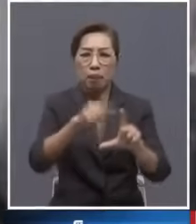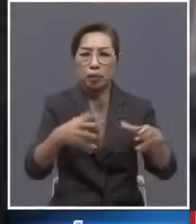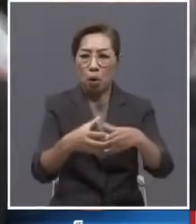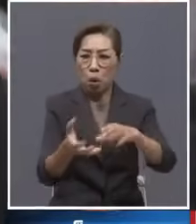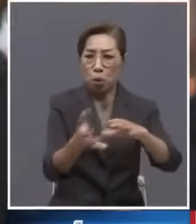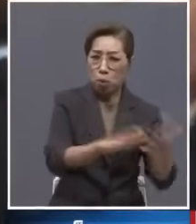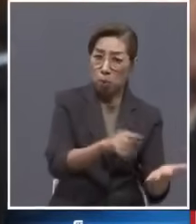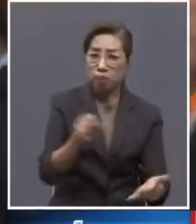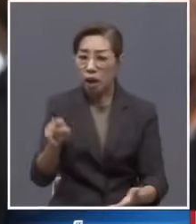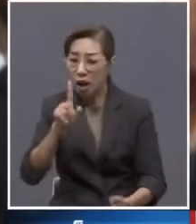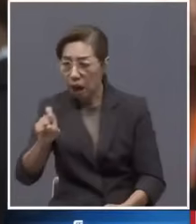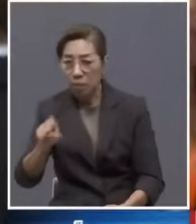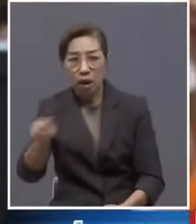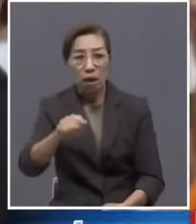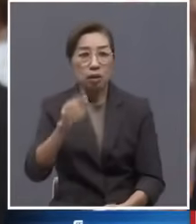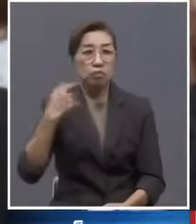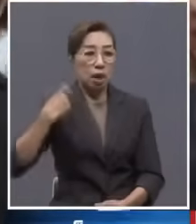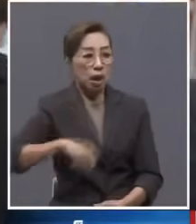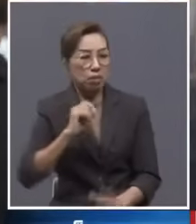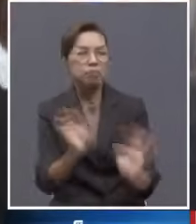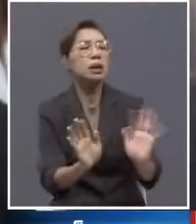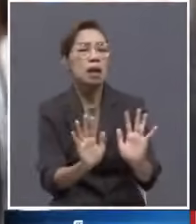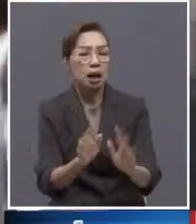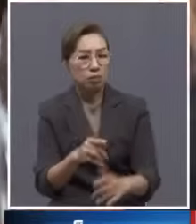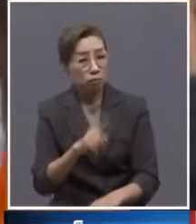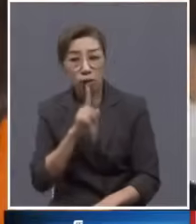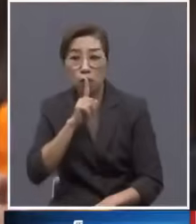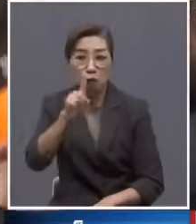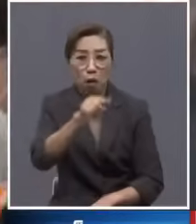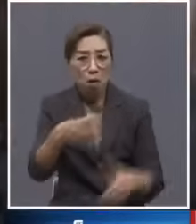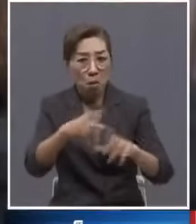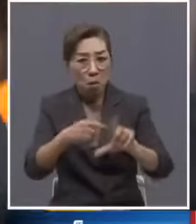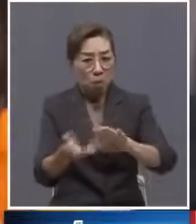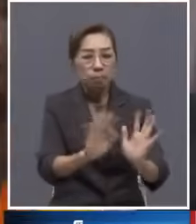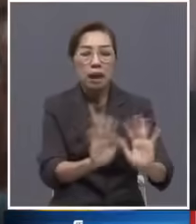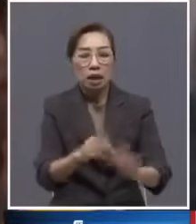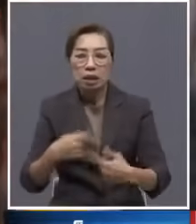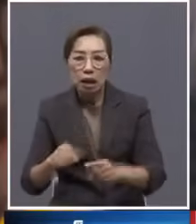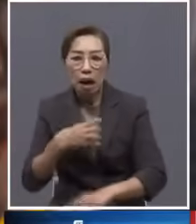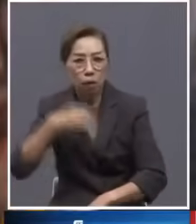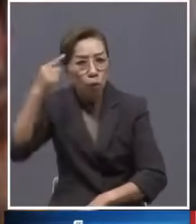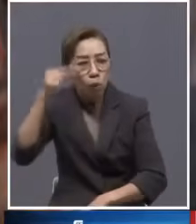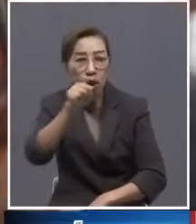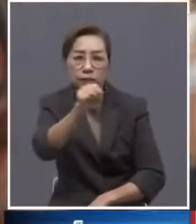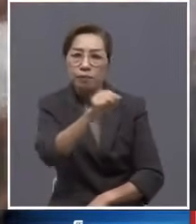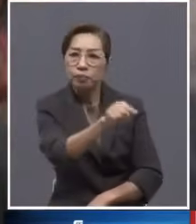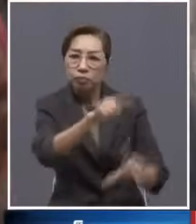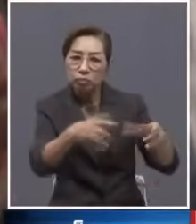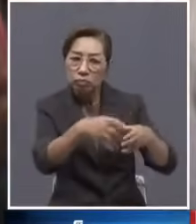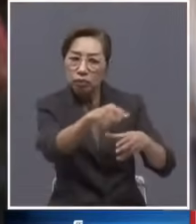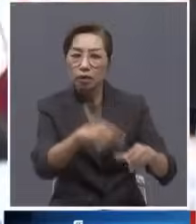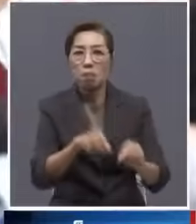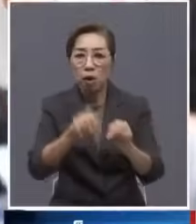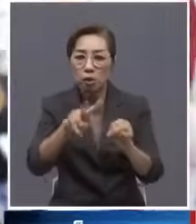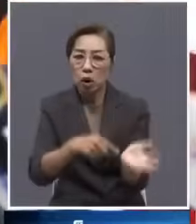เไม่ได้คิดไกลถึงขั้นนั้นนะเคแค่เอาให้ชัดเจนก่อนเรื่องการกระทำในการเสนอแก้ไขม 112เนี่ยเขาอยากให้ชัดเจน